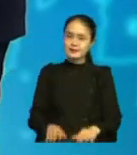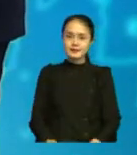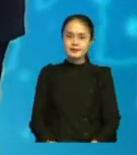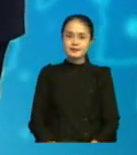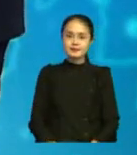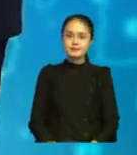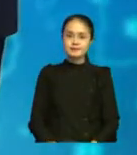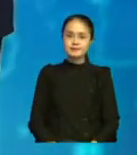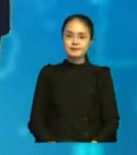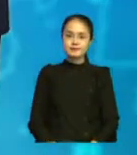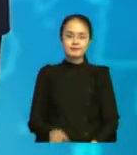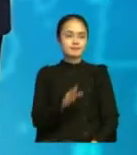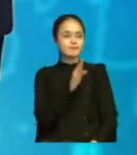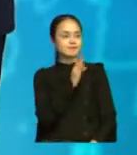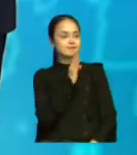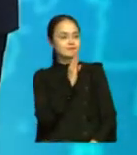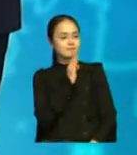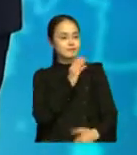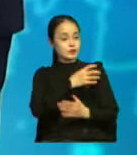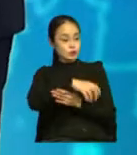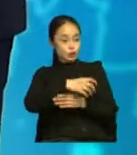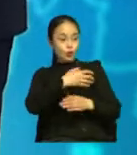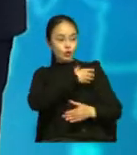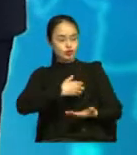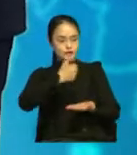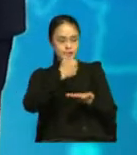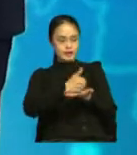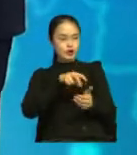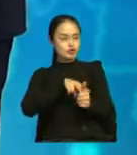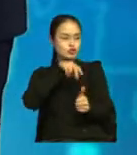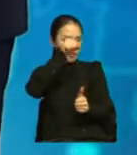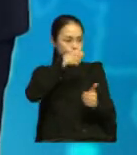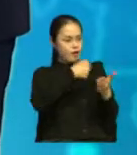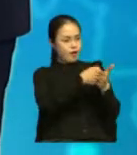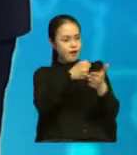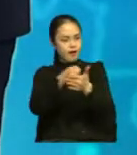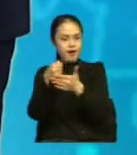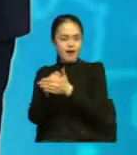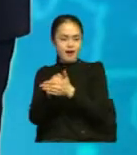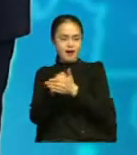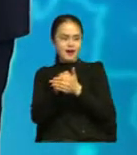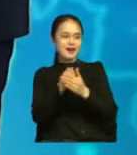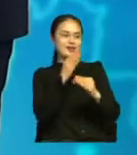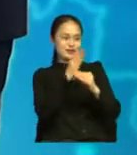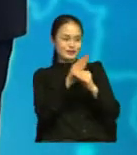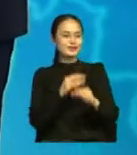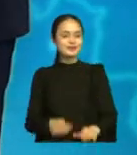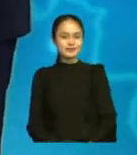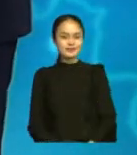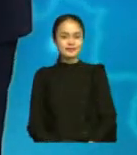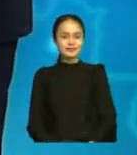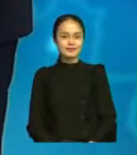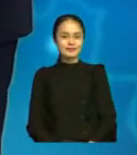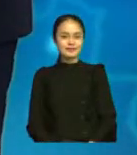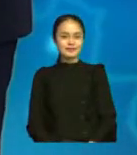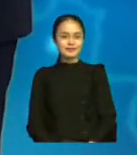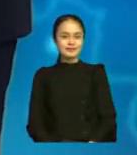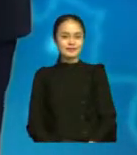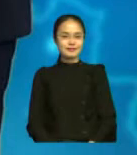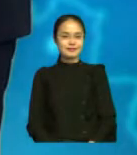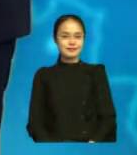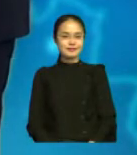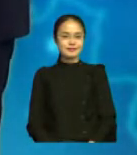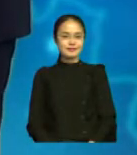확정이 됐죠? 네, 자유한국당과 바른미래당에 이어 더불어민주당의 공천이 확정되며 종로구청장